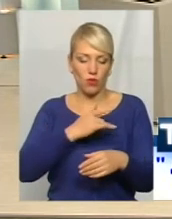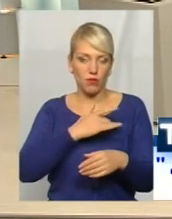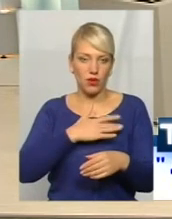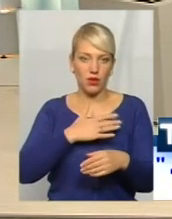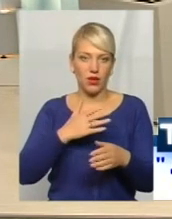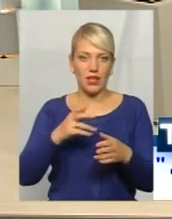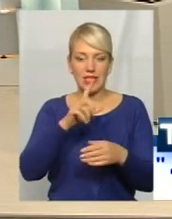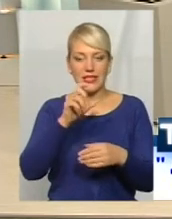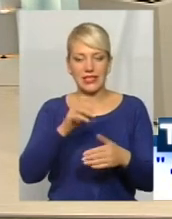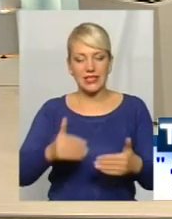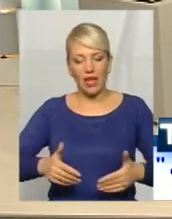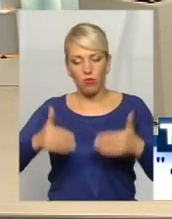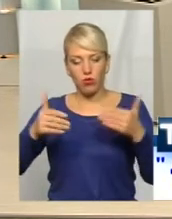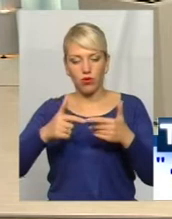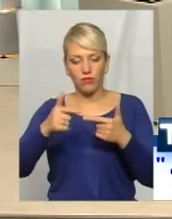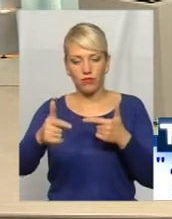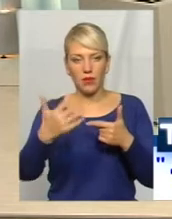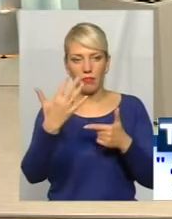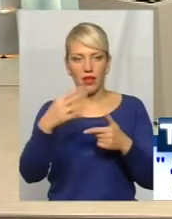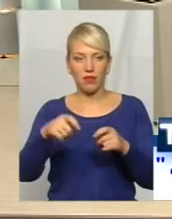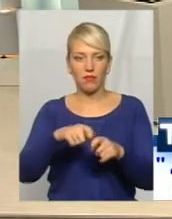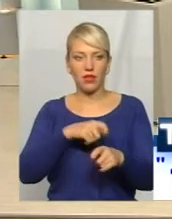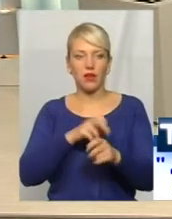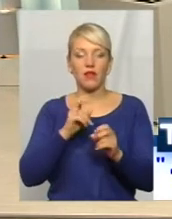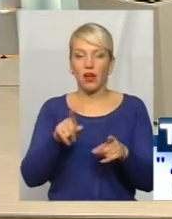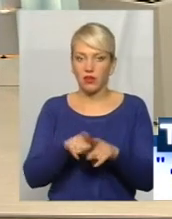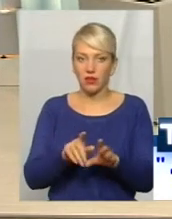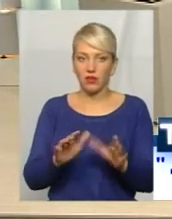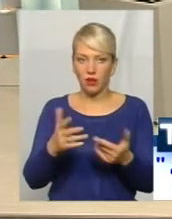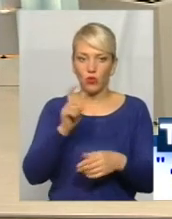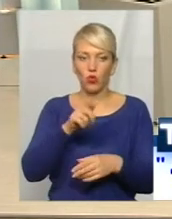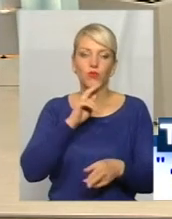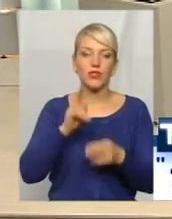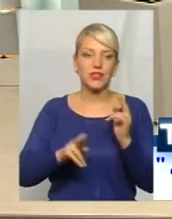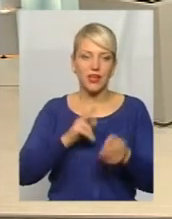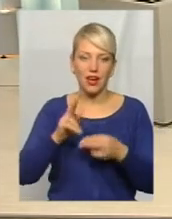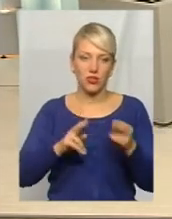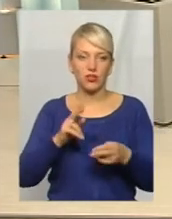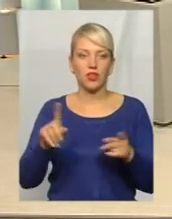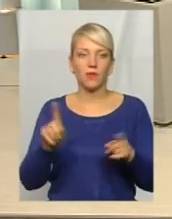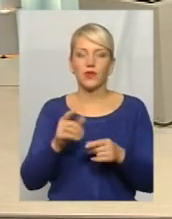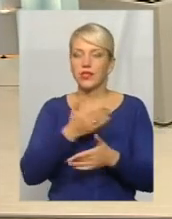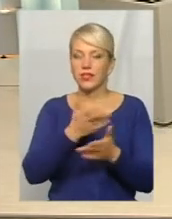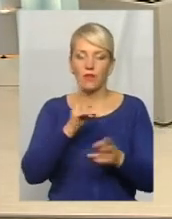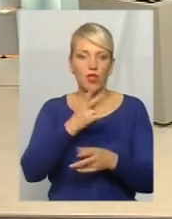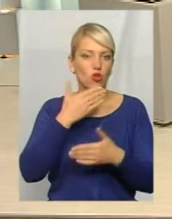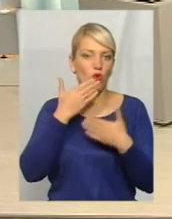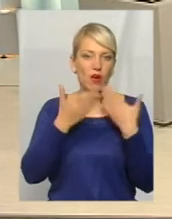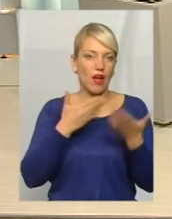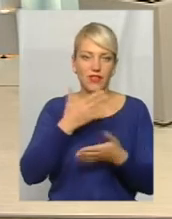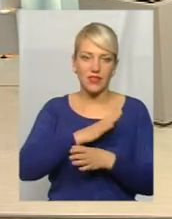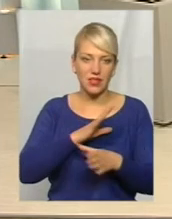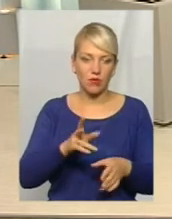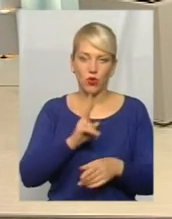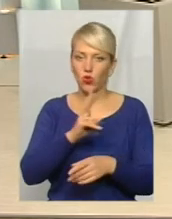5 метрів. Це Василю Полиповичу, як так трапилося? Люди скаржаться, що так, з ними ніхто не радився, в